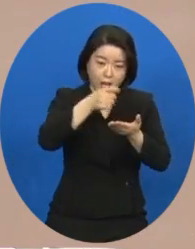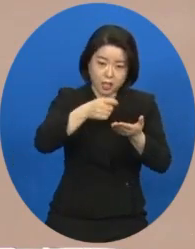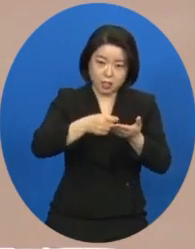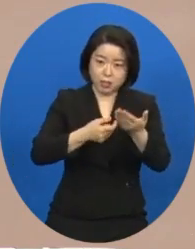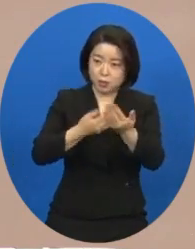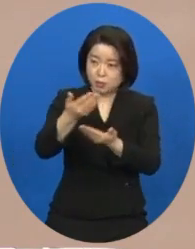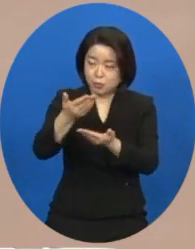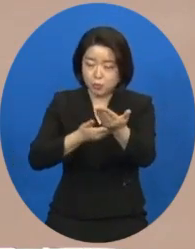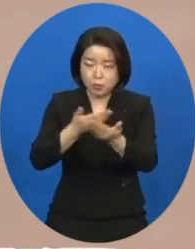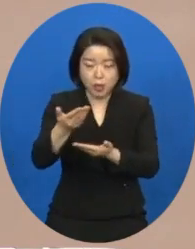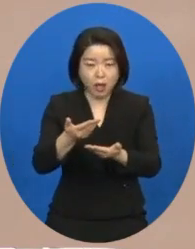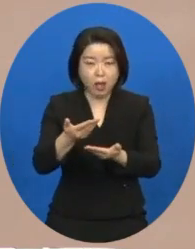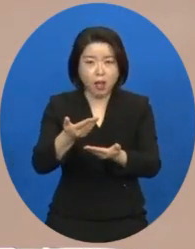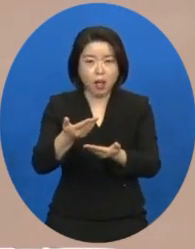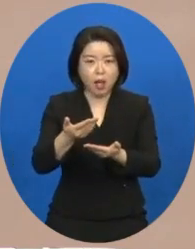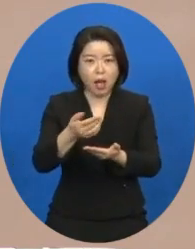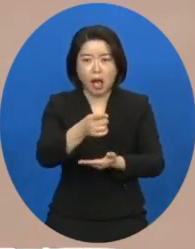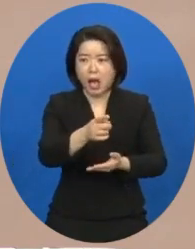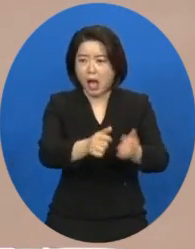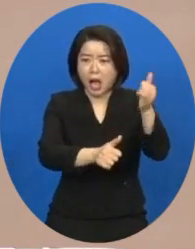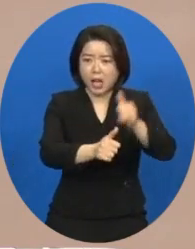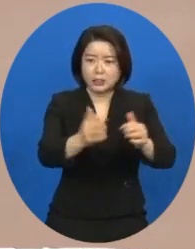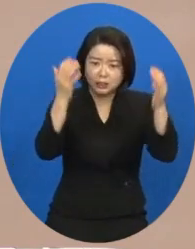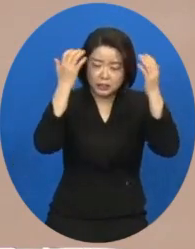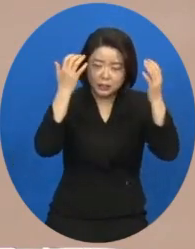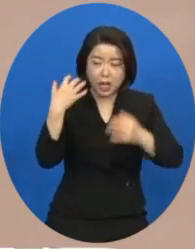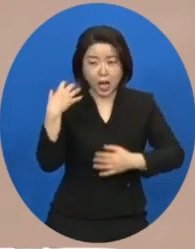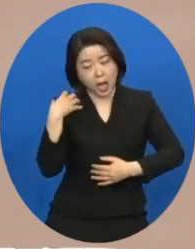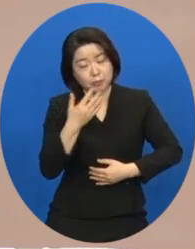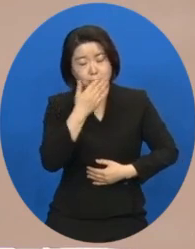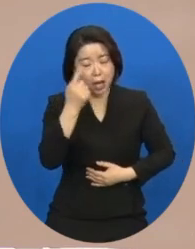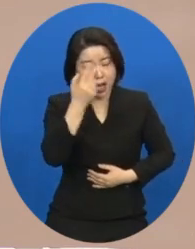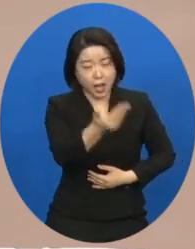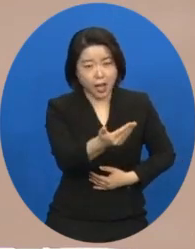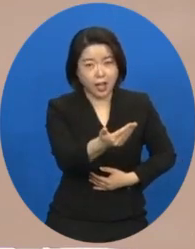나누면 그거 시험 감당할 수 있습니까, 목사님?